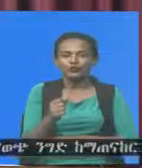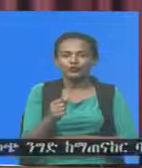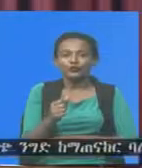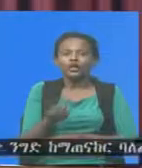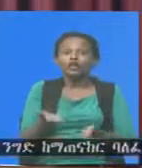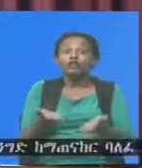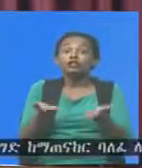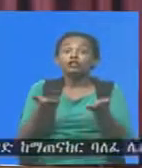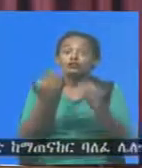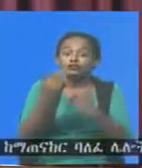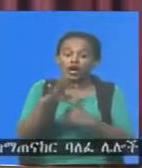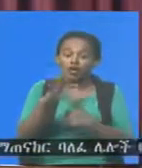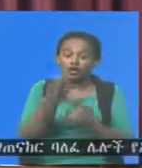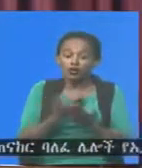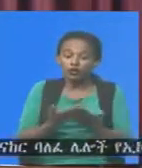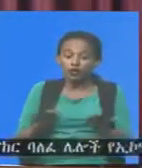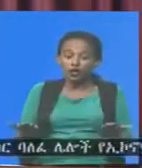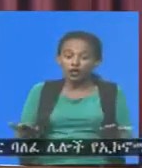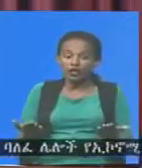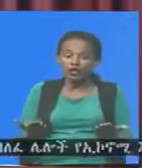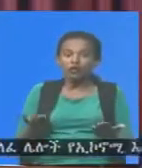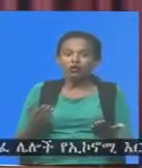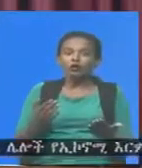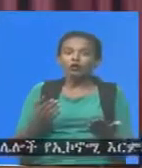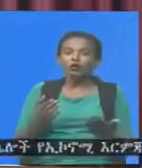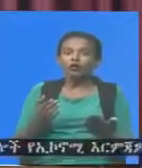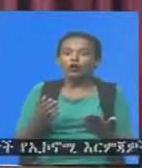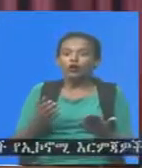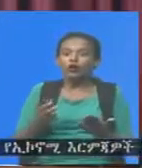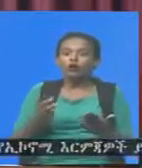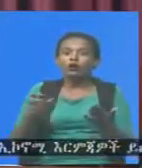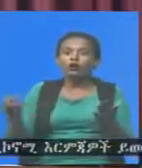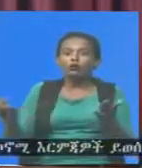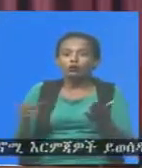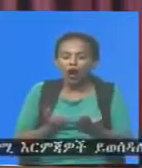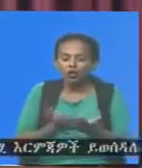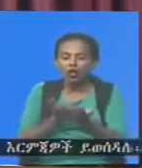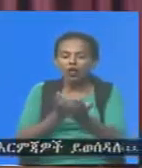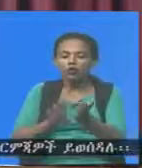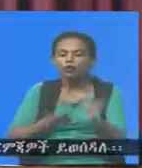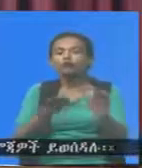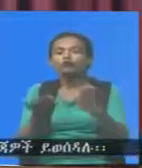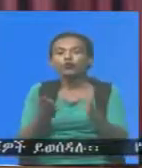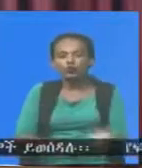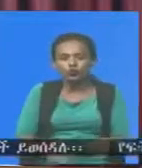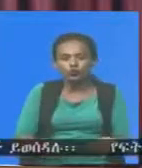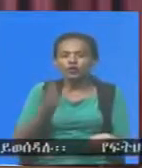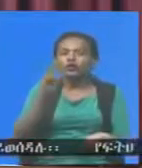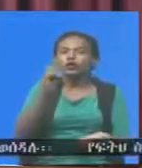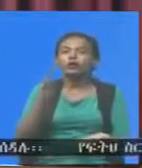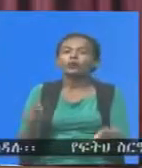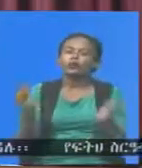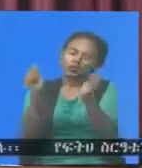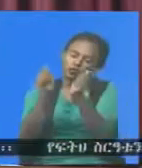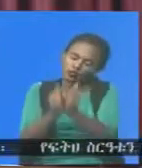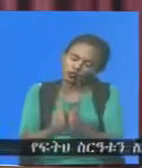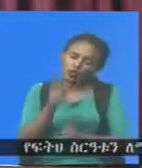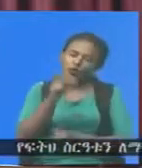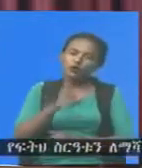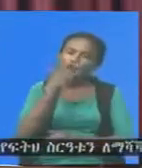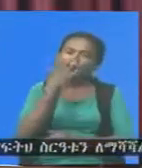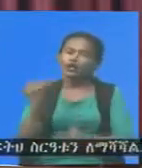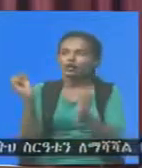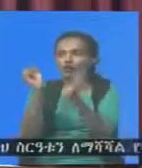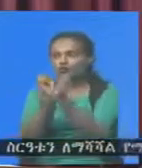ትርፍ ያገኘነው ነገር በባህር ላይ ሞቱ፣ የመን ታሰሩ፣ ደቡብ አፍሪካ ታሰሩ፣